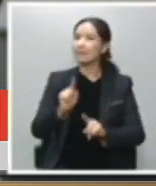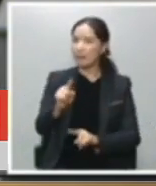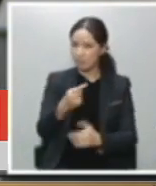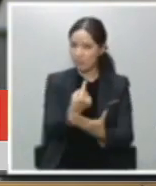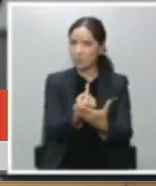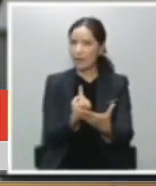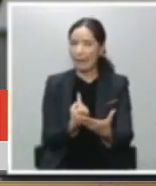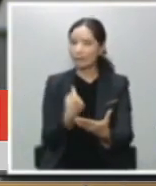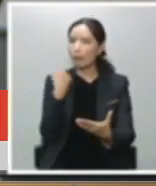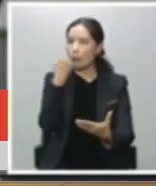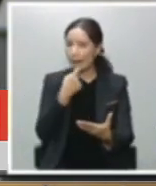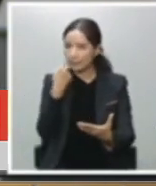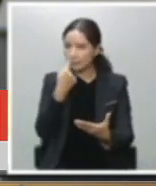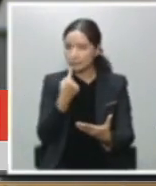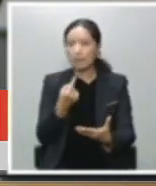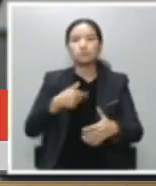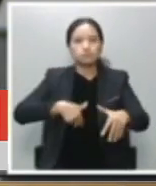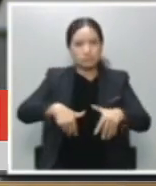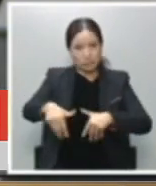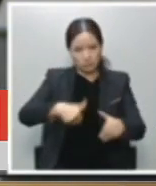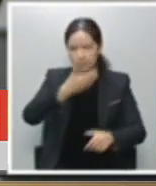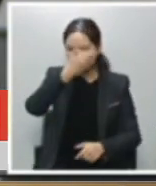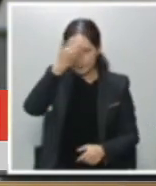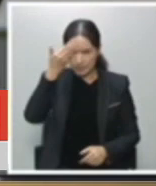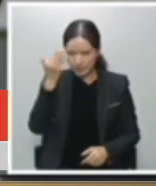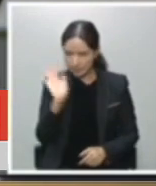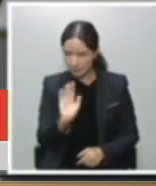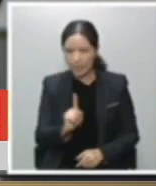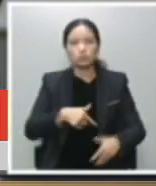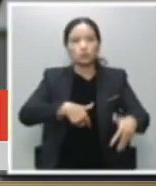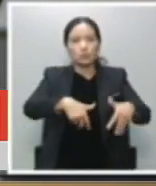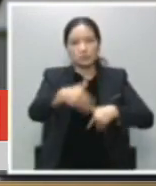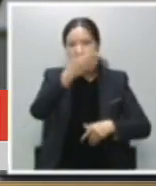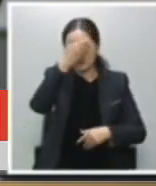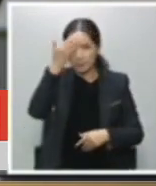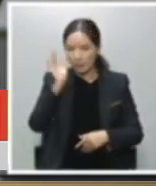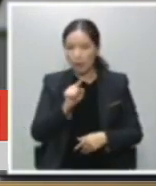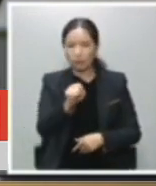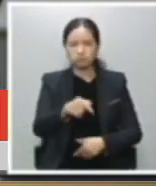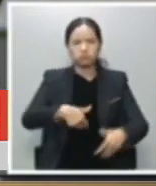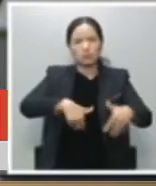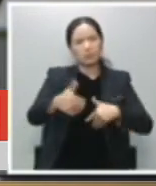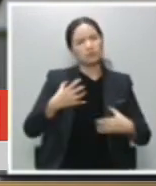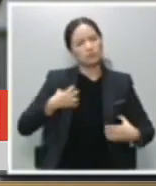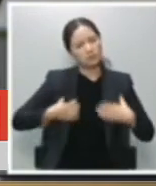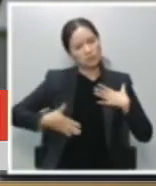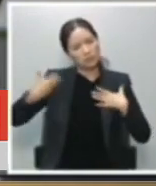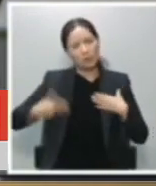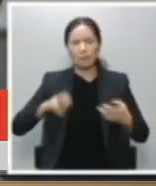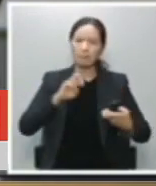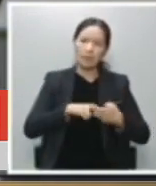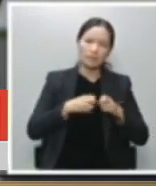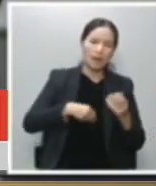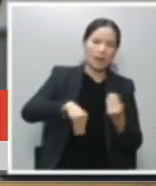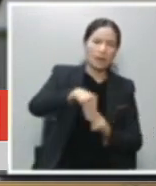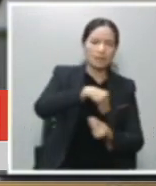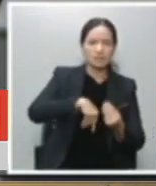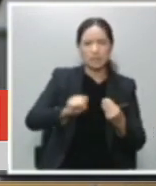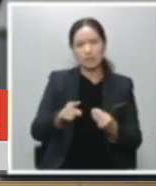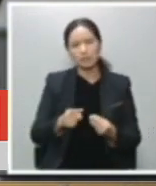าจากประชาชนอย่าลืมประชาชนเขากำลังเดือดร้อนในปัญหาเศรษฐกิจปากท้องอย่